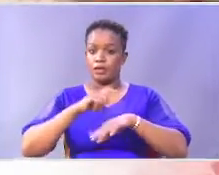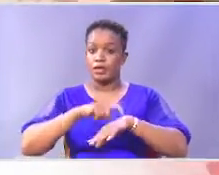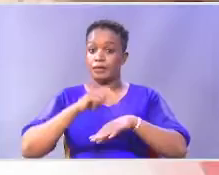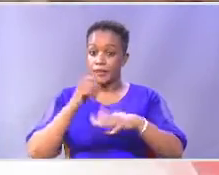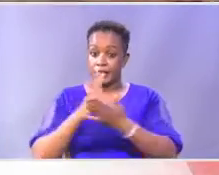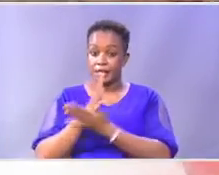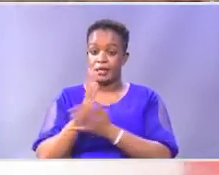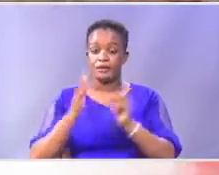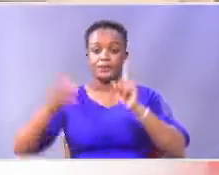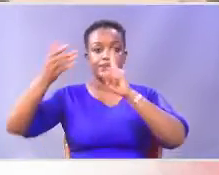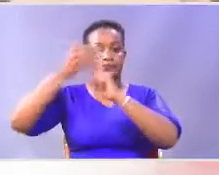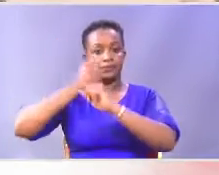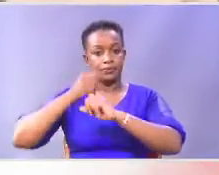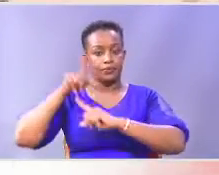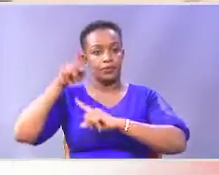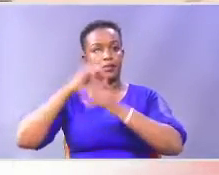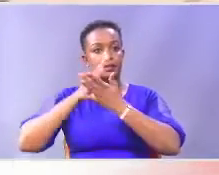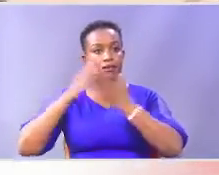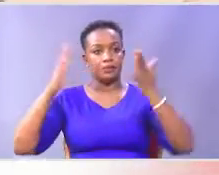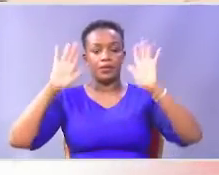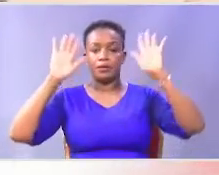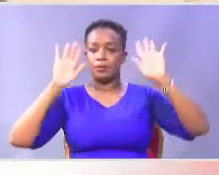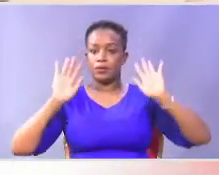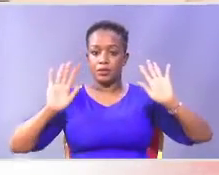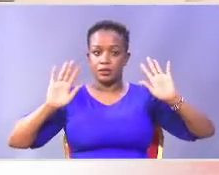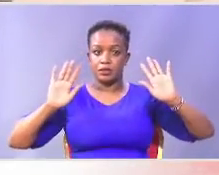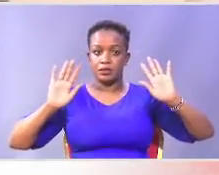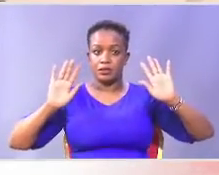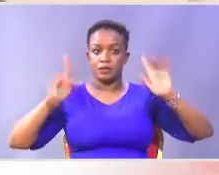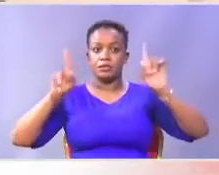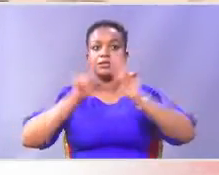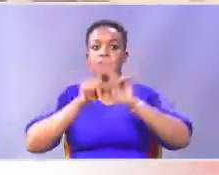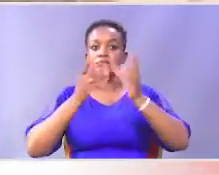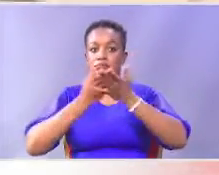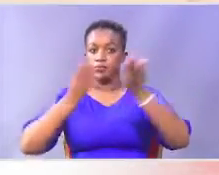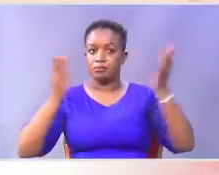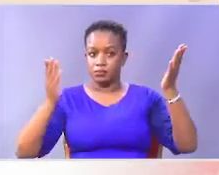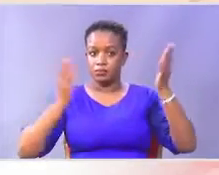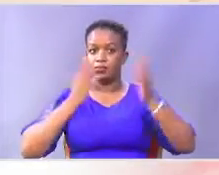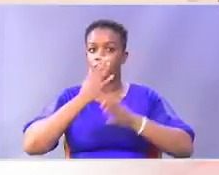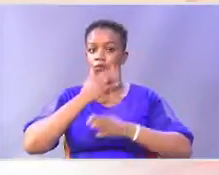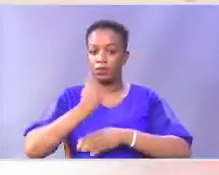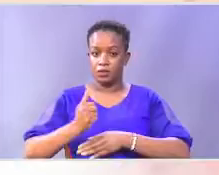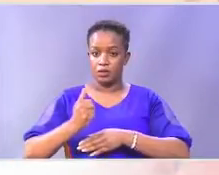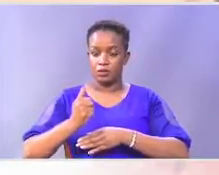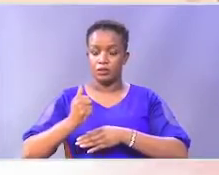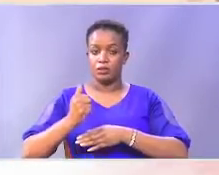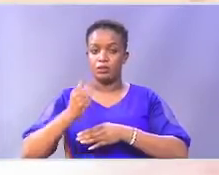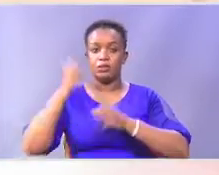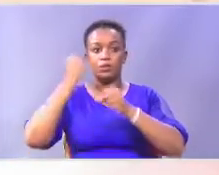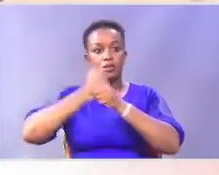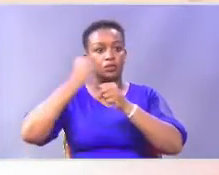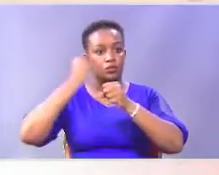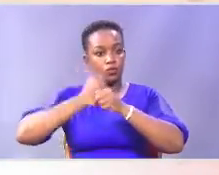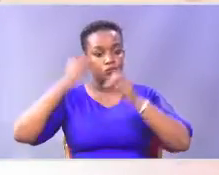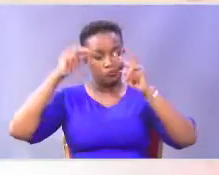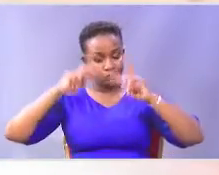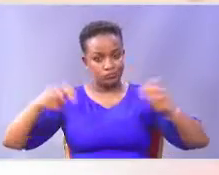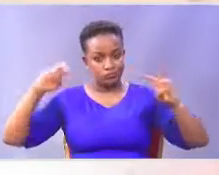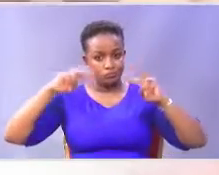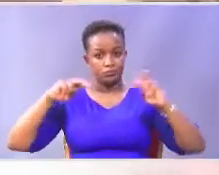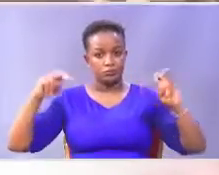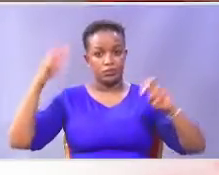Hiyo ni kitu la maana sana Hata Kila mtu anataka tu kitu ifanywezuri naulik